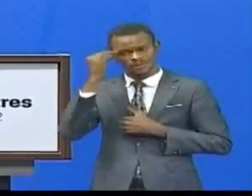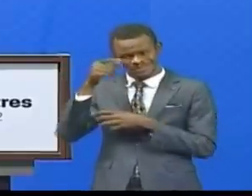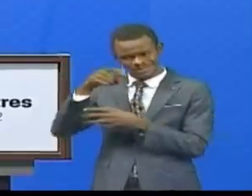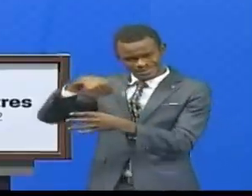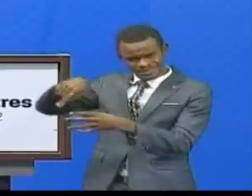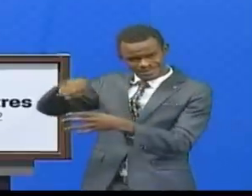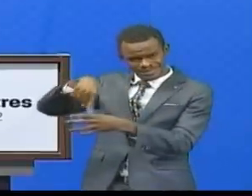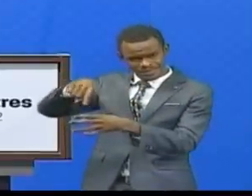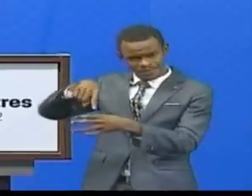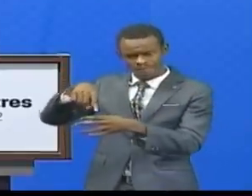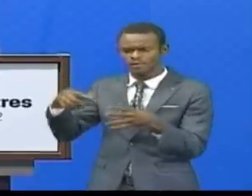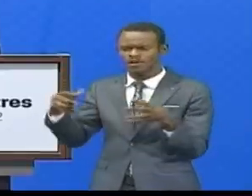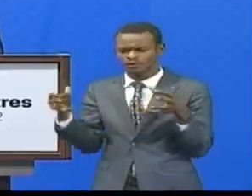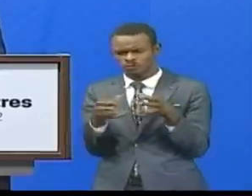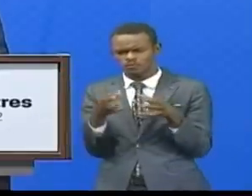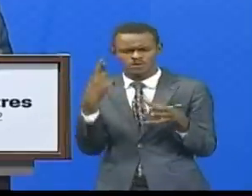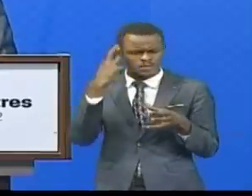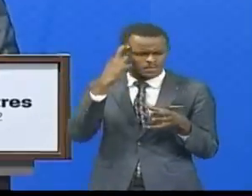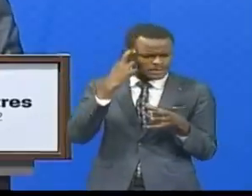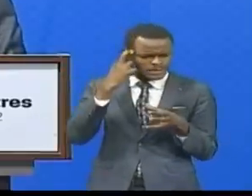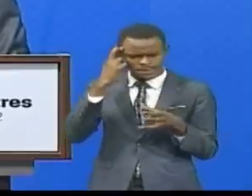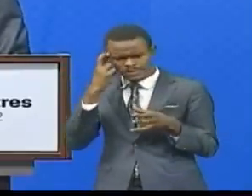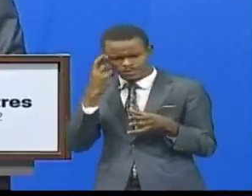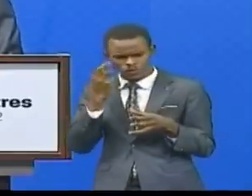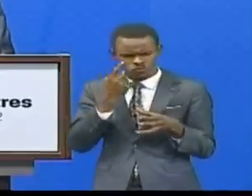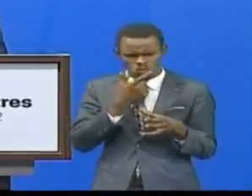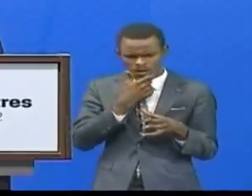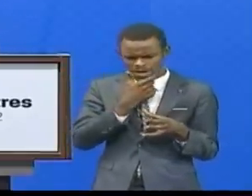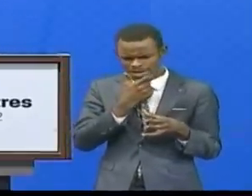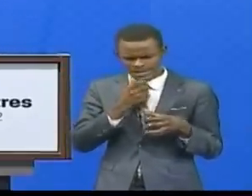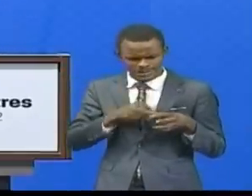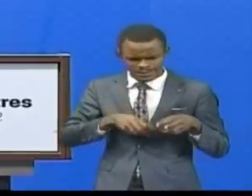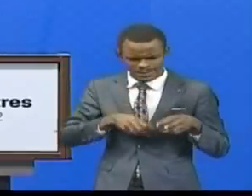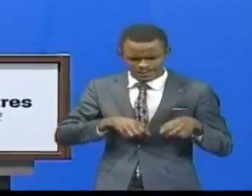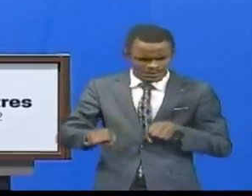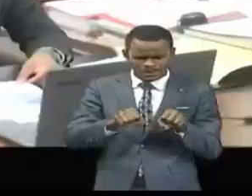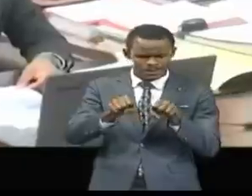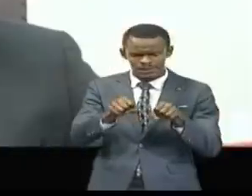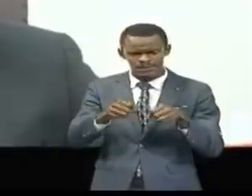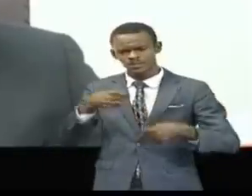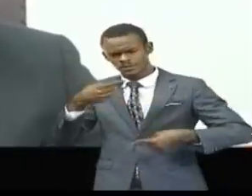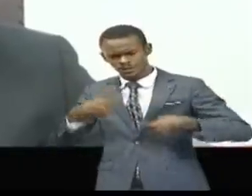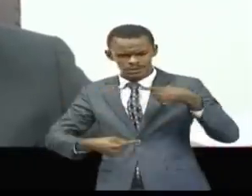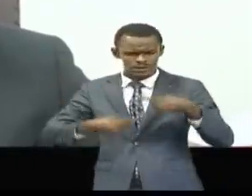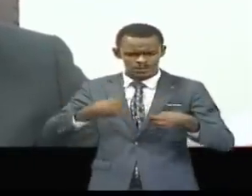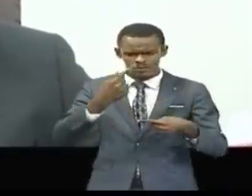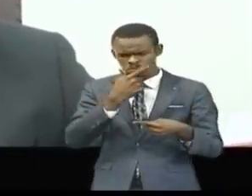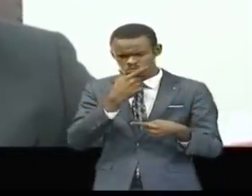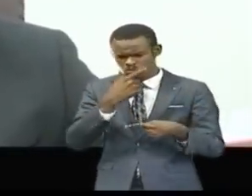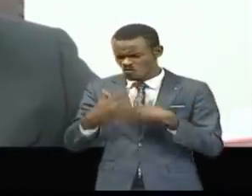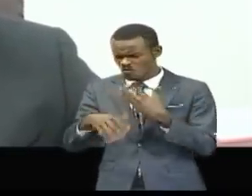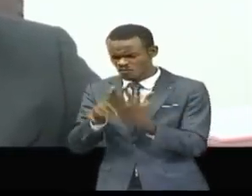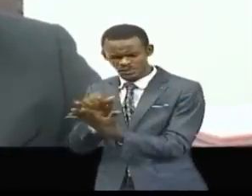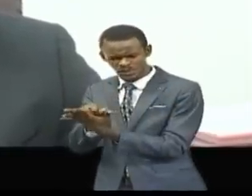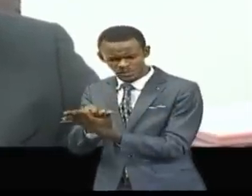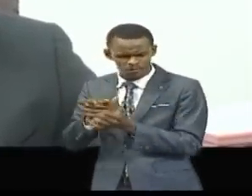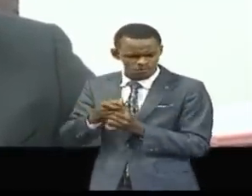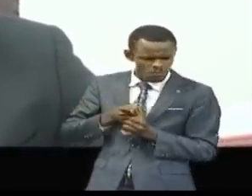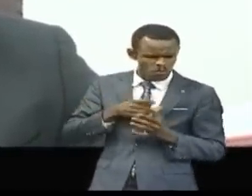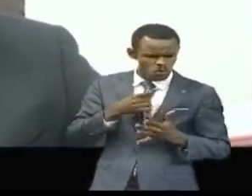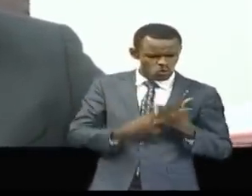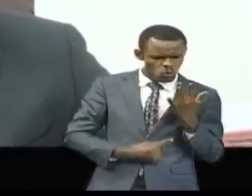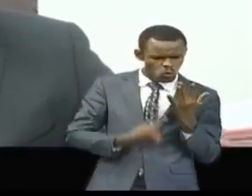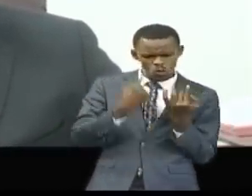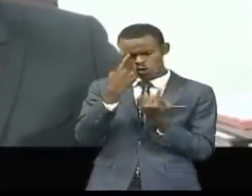leur stratégie, discuter des priorités et besoins clés, des objectifs et